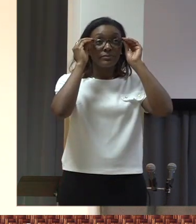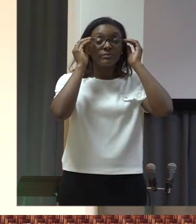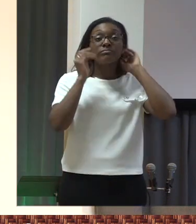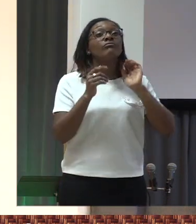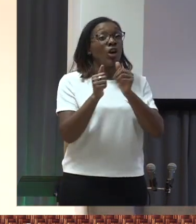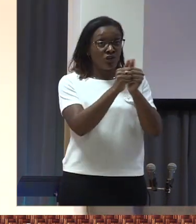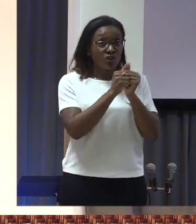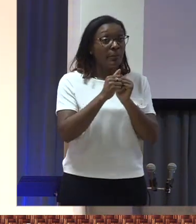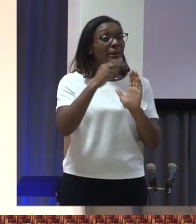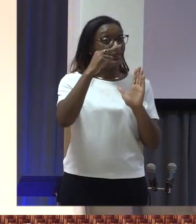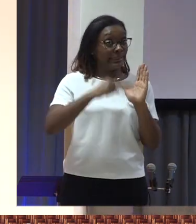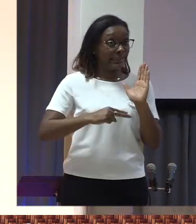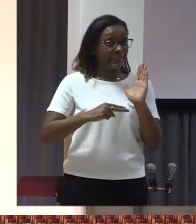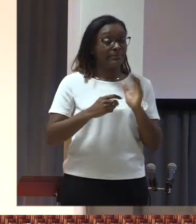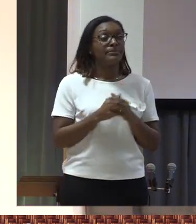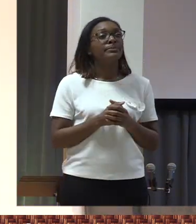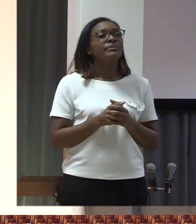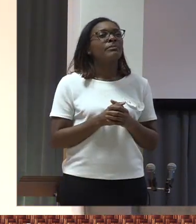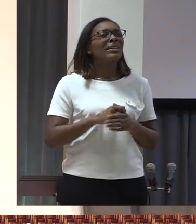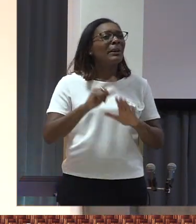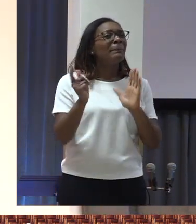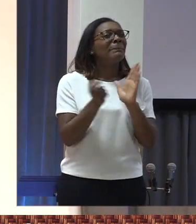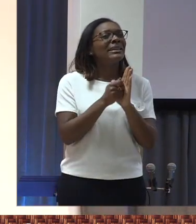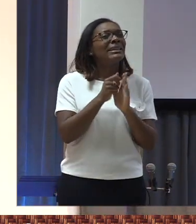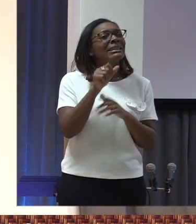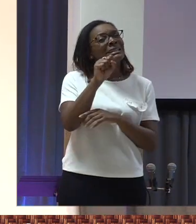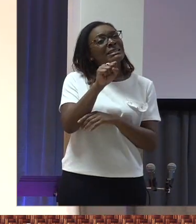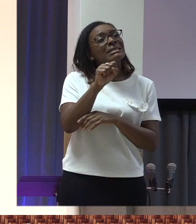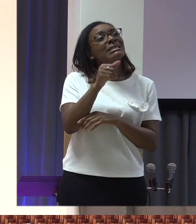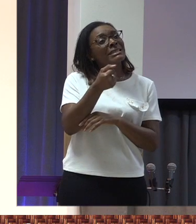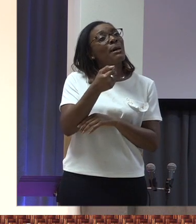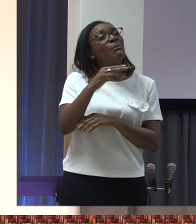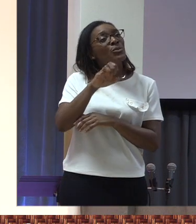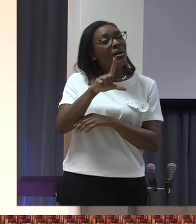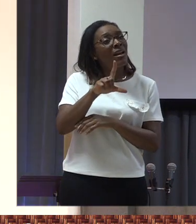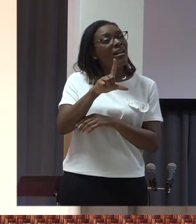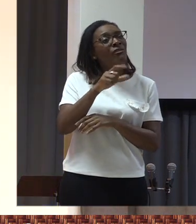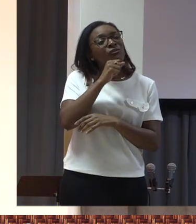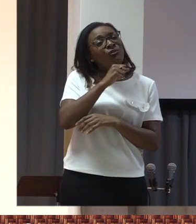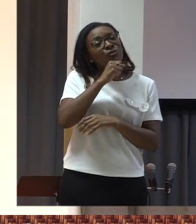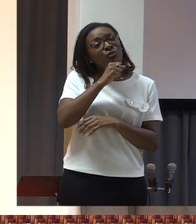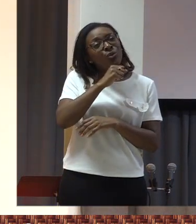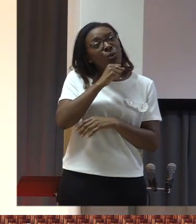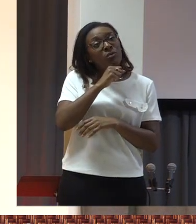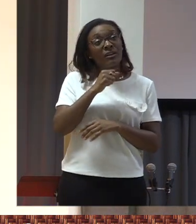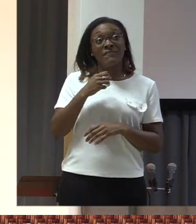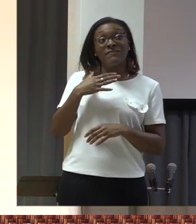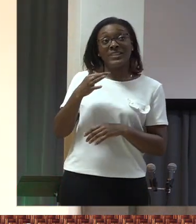Lisons. Lorsque Samuel devint vieux, il établit ses fils juges sur